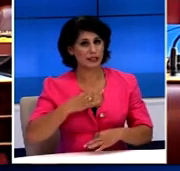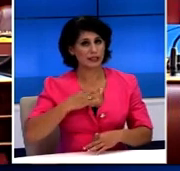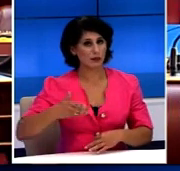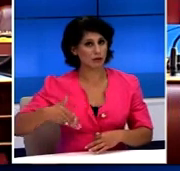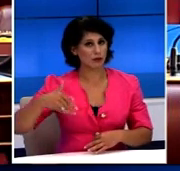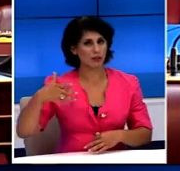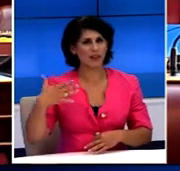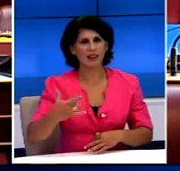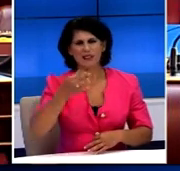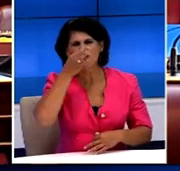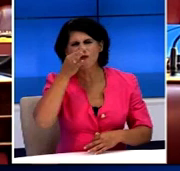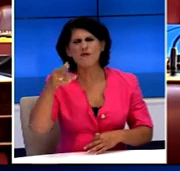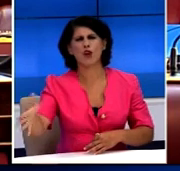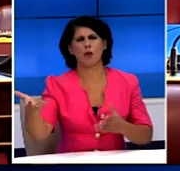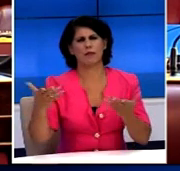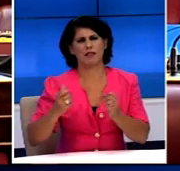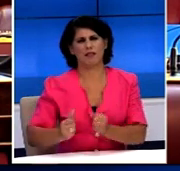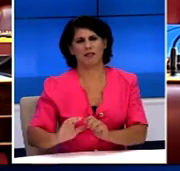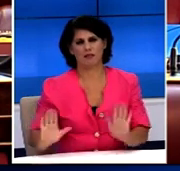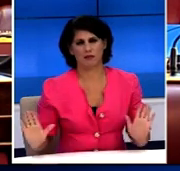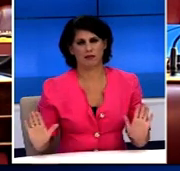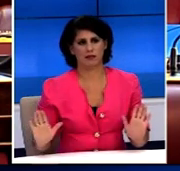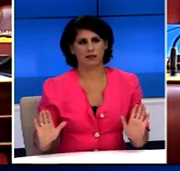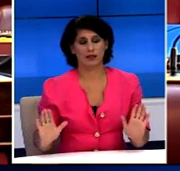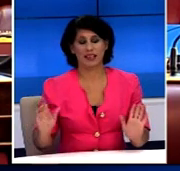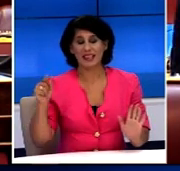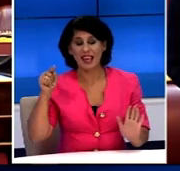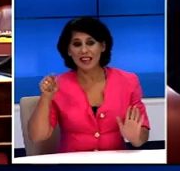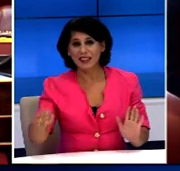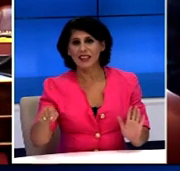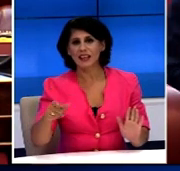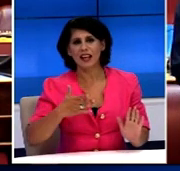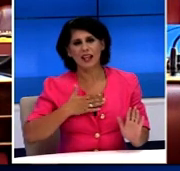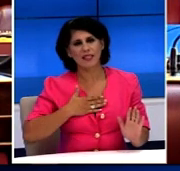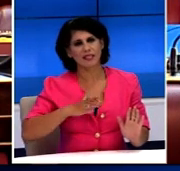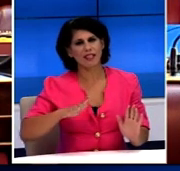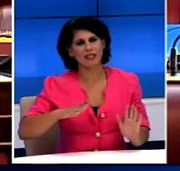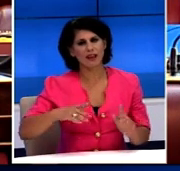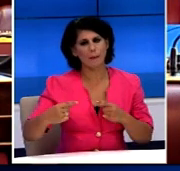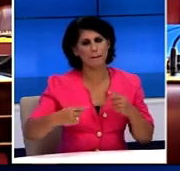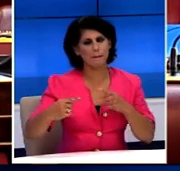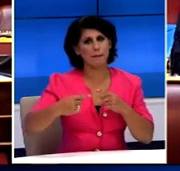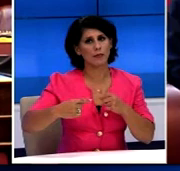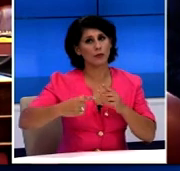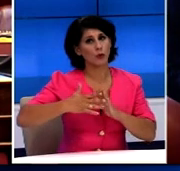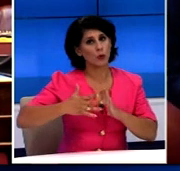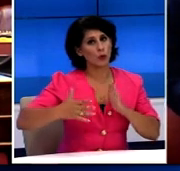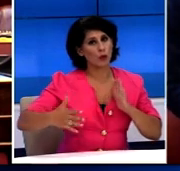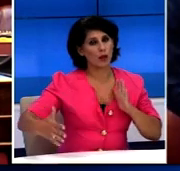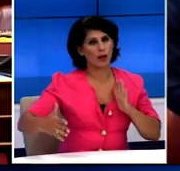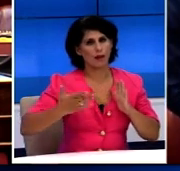έχετε λερωμένη τη φωλιά σας στους παράταξες. Και εκεί δεν θέλω να αντιδικήσουμε επί μακρόν, αλλά θα